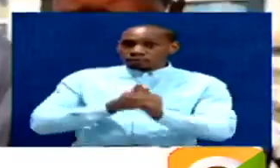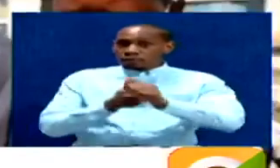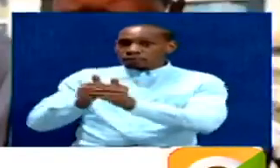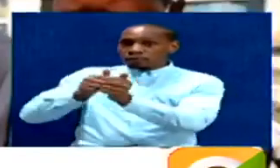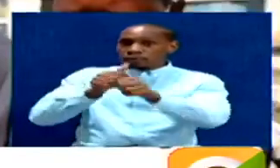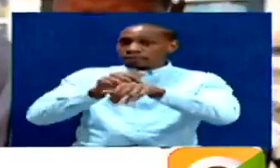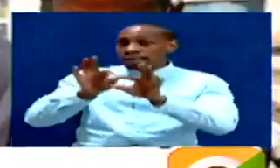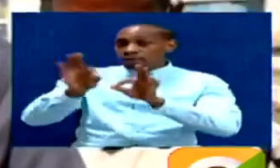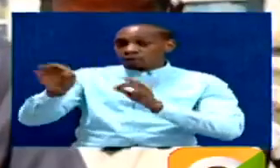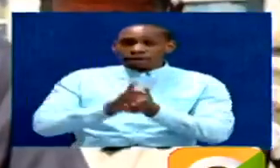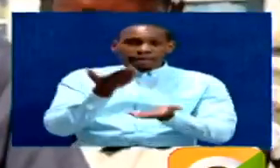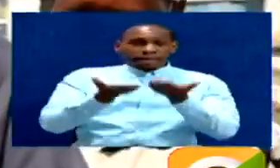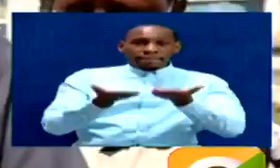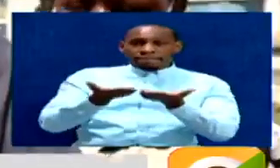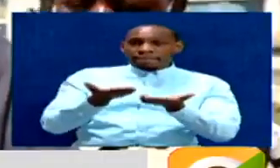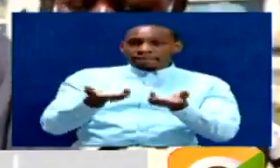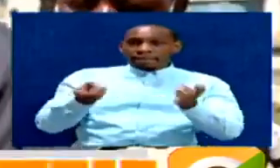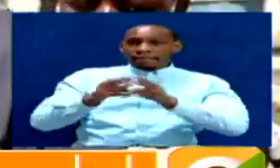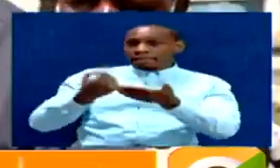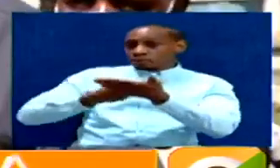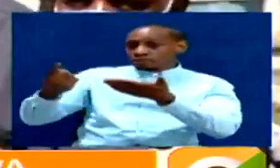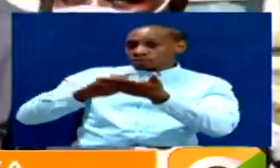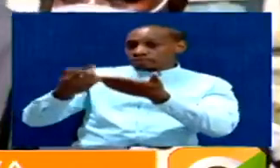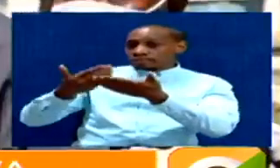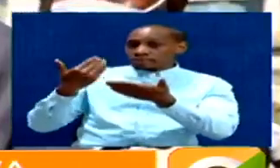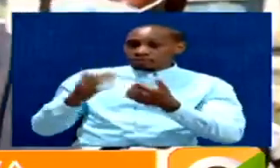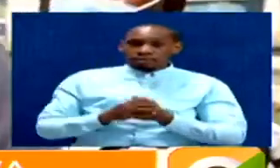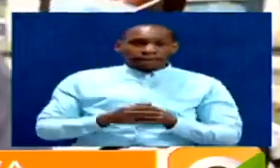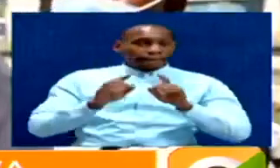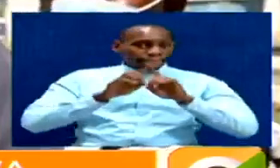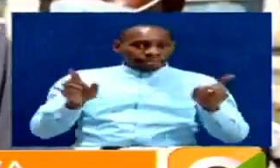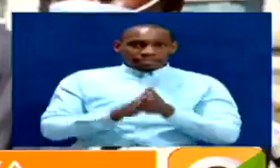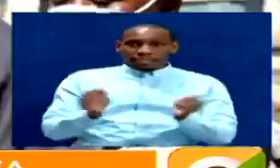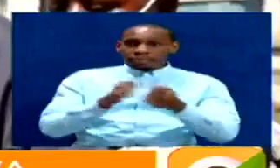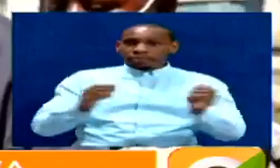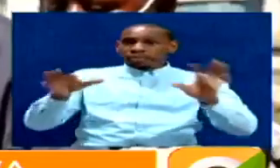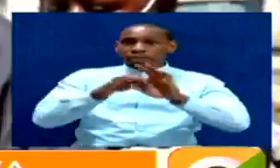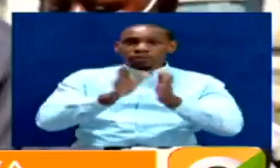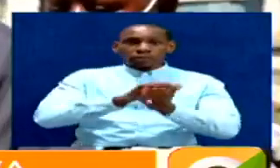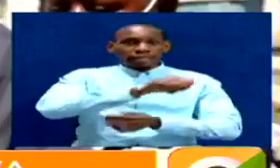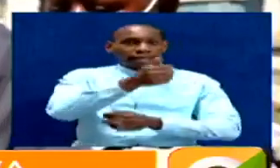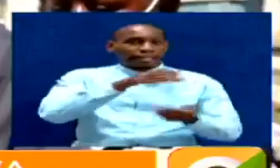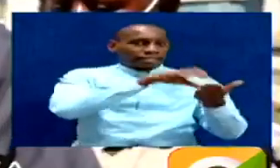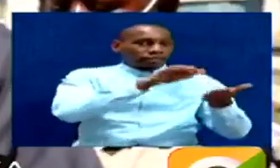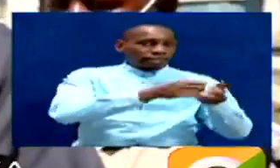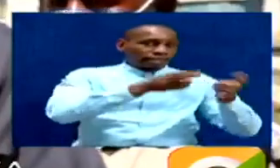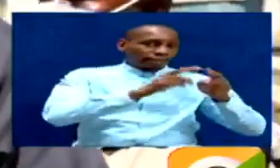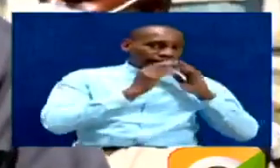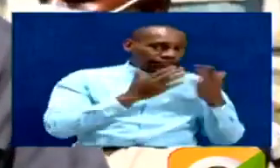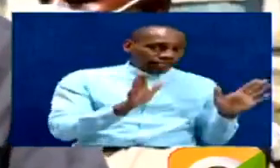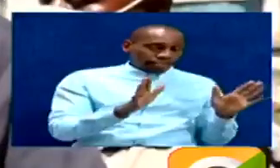muda. Although maybe it happened sometimes a few weeks ago, but we cannot connect it to the other incident that took